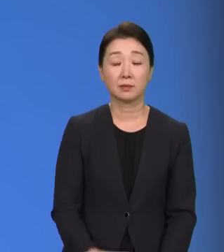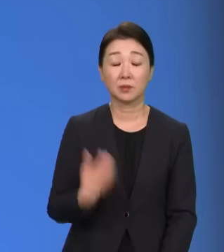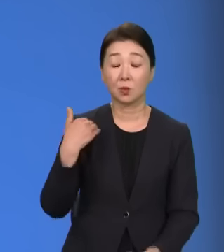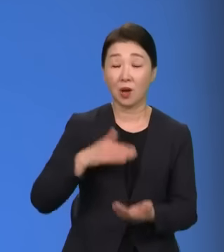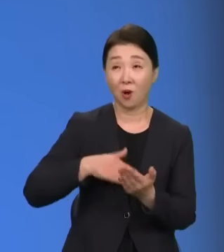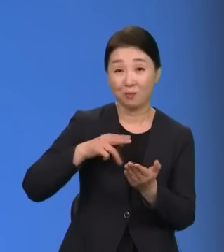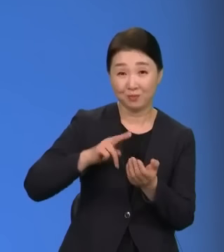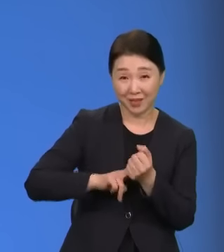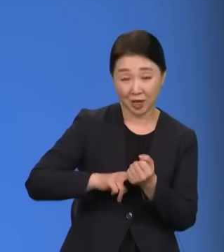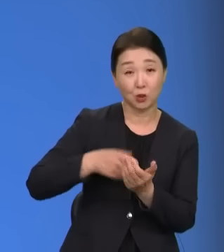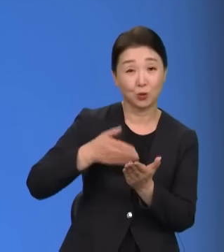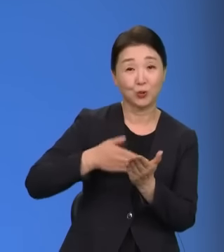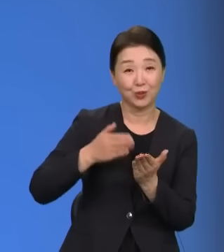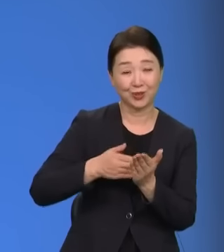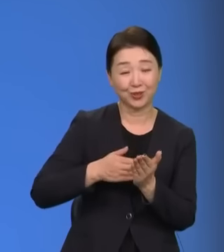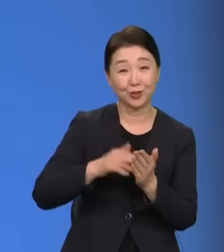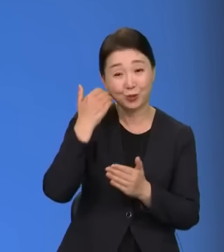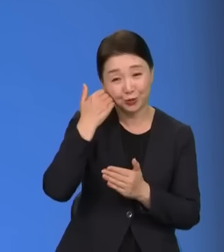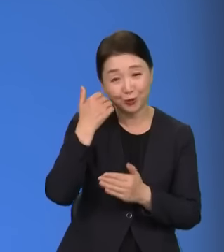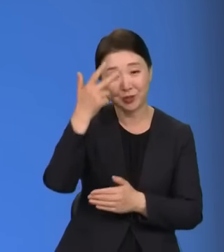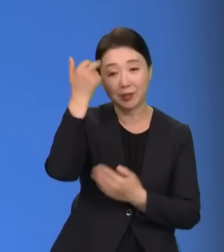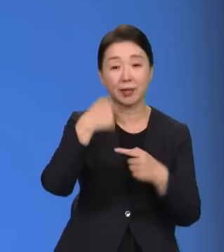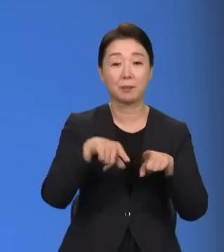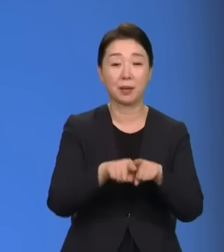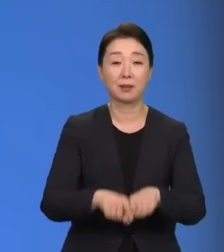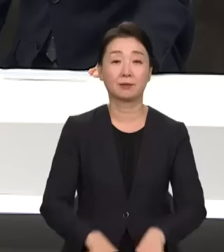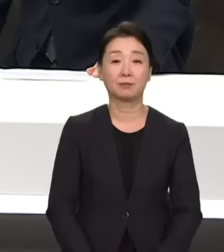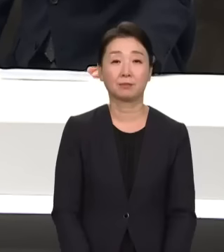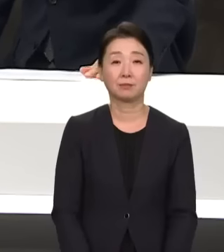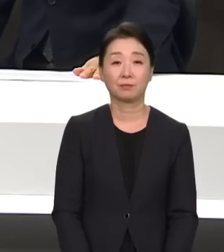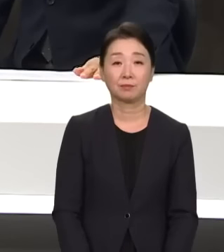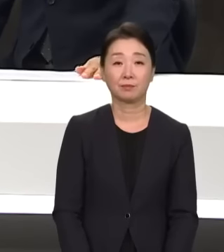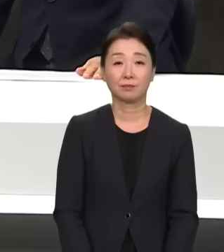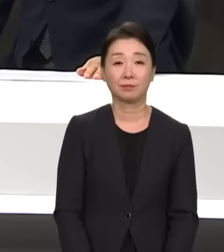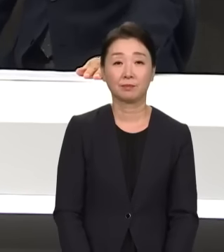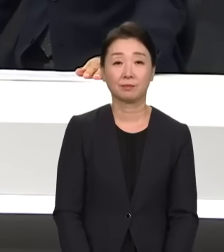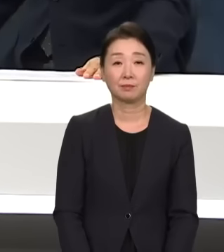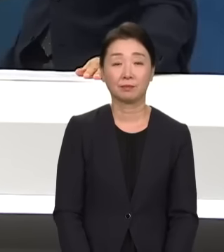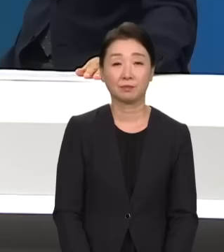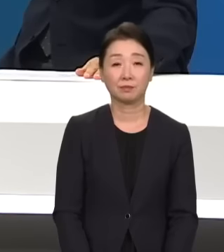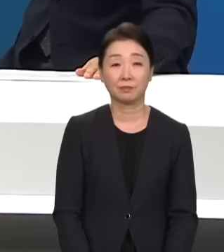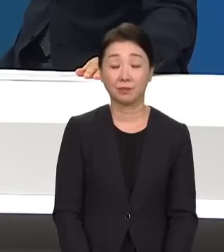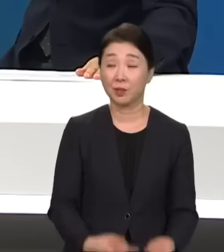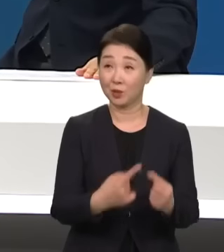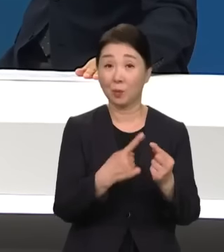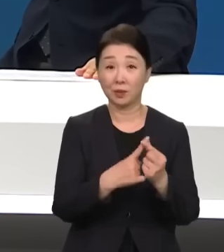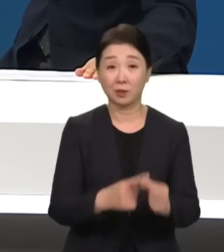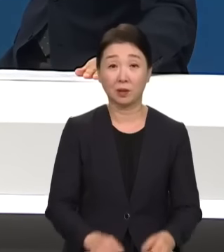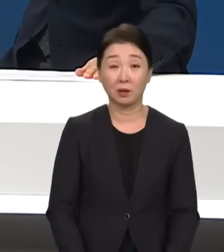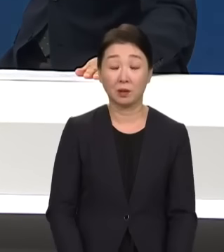돌아온 비하인드 뉴스 시간입니다. 오늘도 이성대 기자가 나와 있습니다. 자, 볼까요? 네, 첫 번째 이슈 보겠습니다. 갑툭튀,